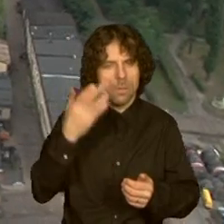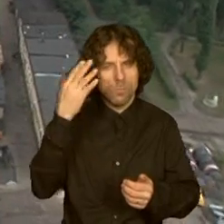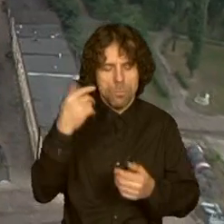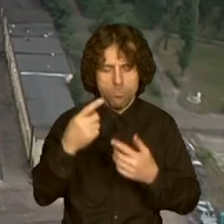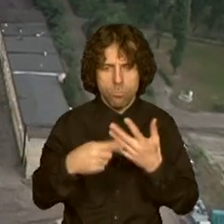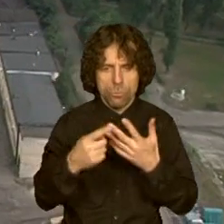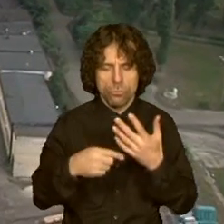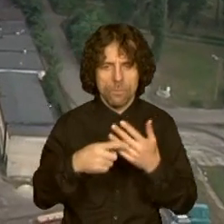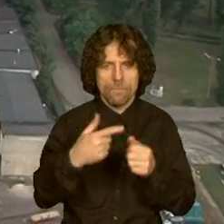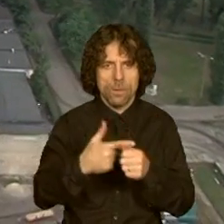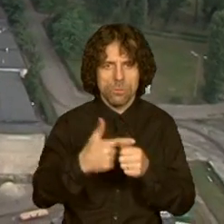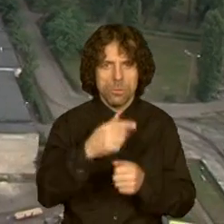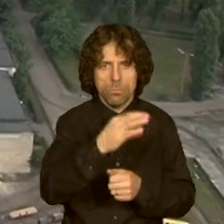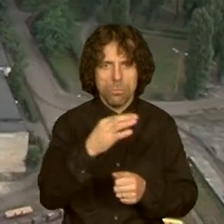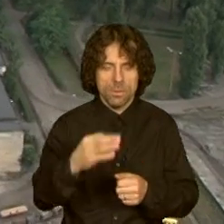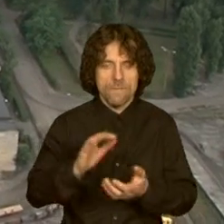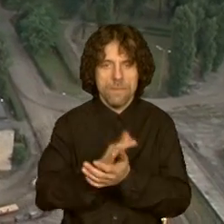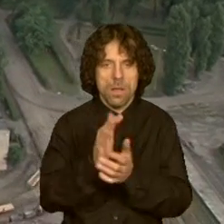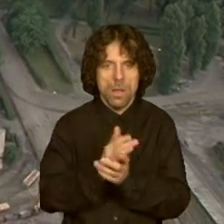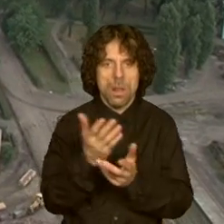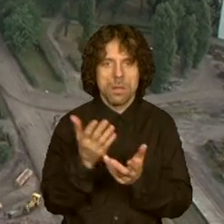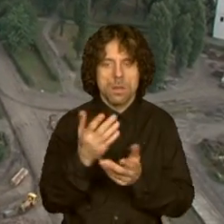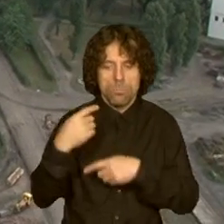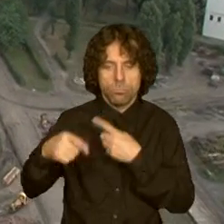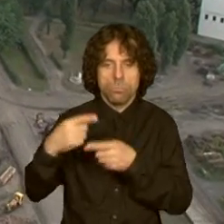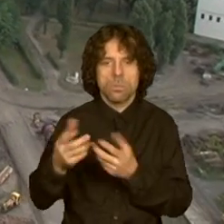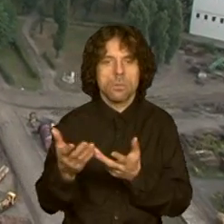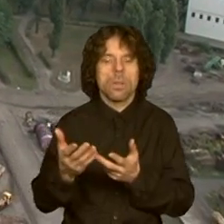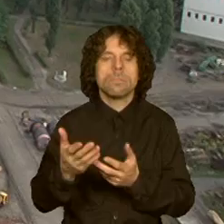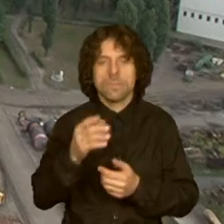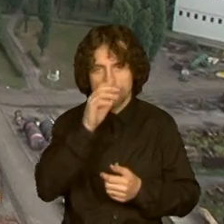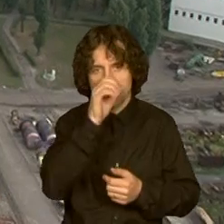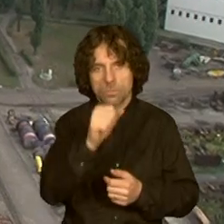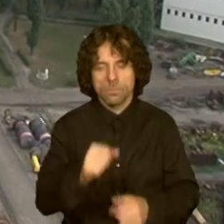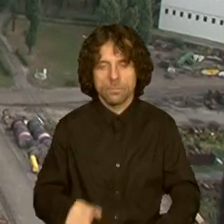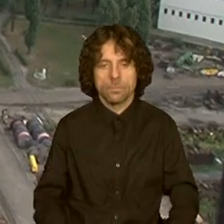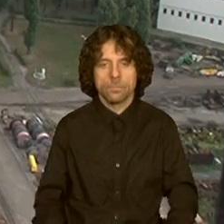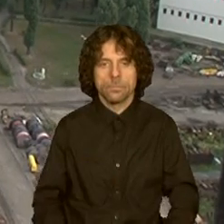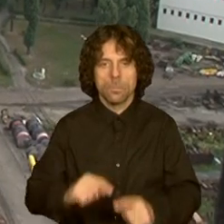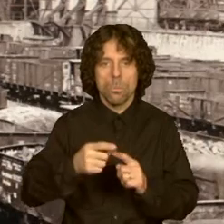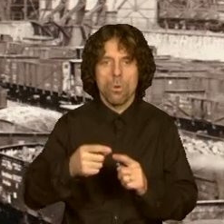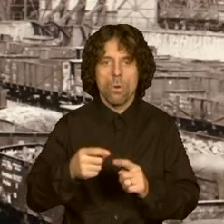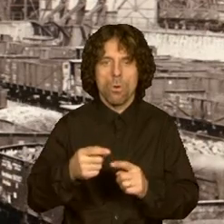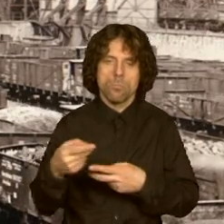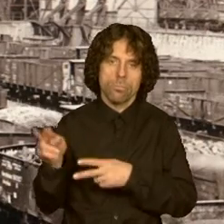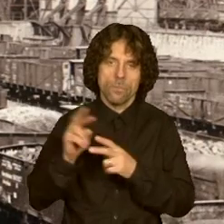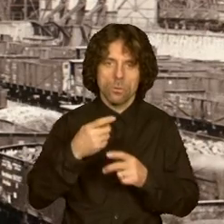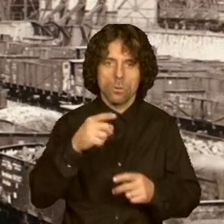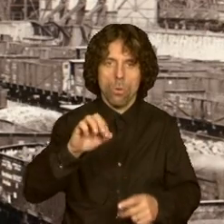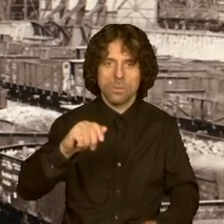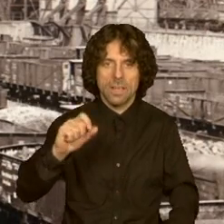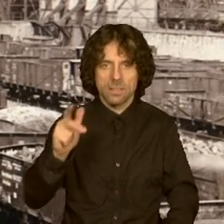Polski. Kiedyś policzyłem, że 20% wydobycia węgla w Polsce pochodziło właśnie z Zabrze. Po